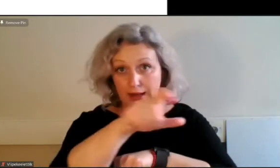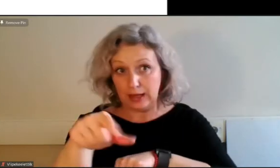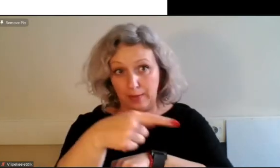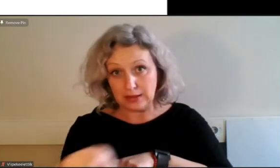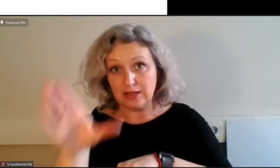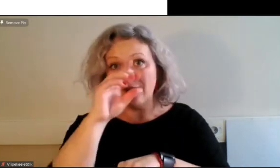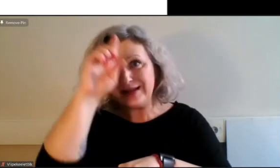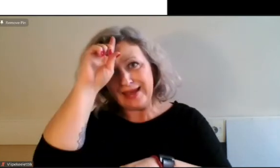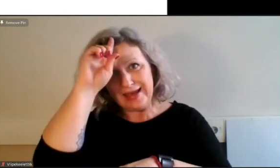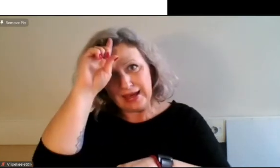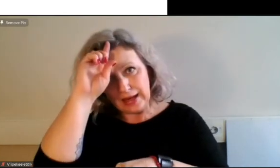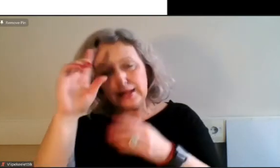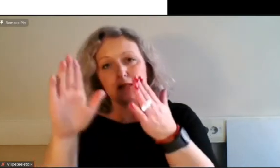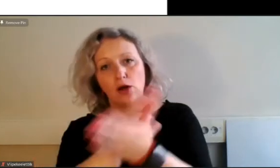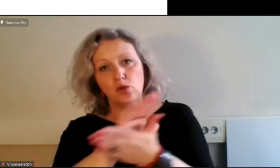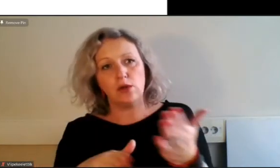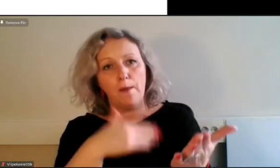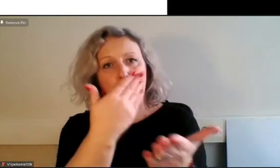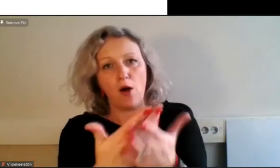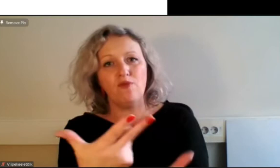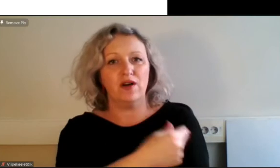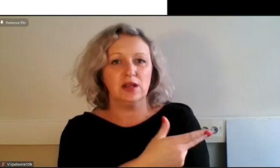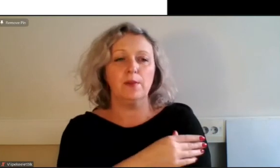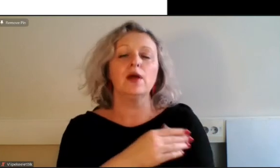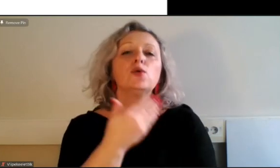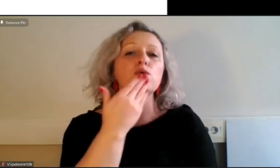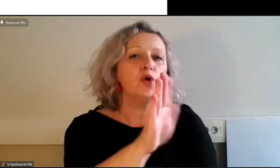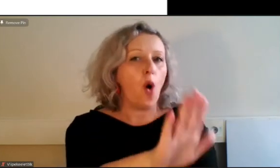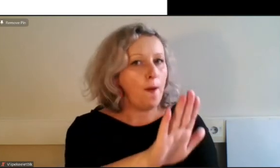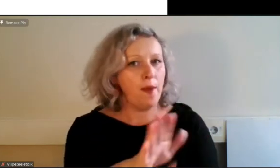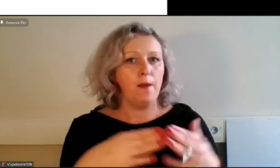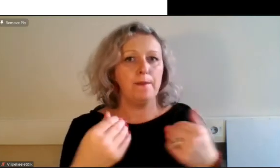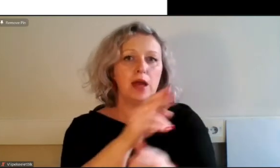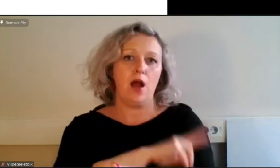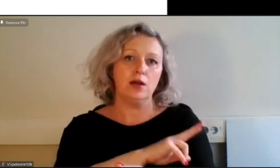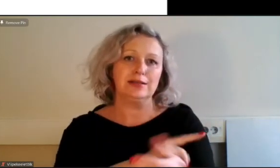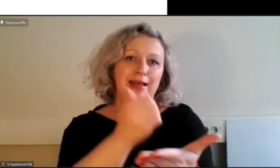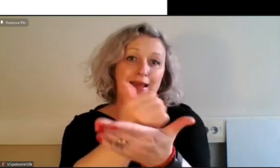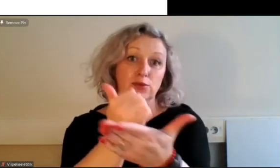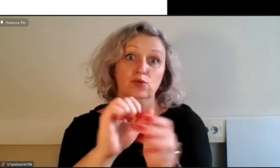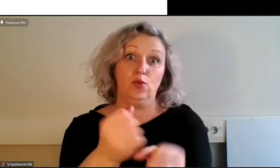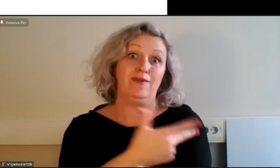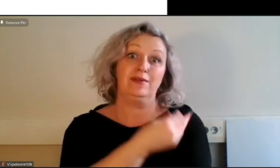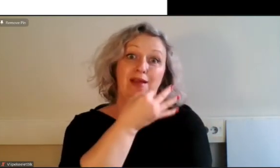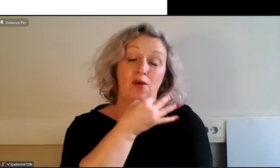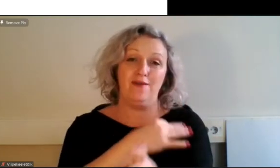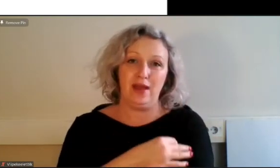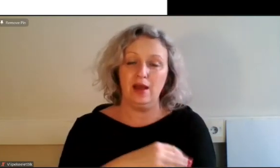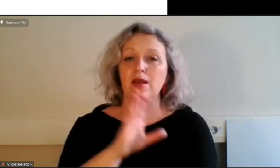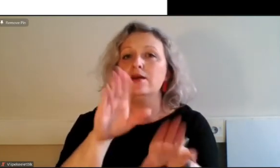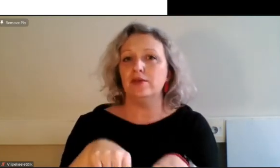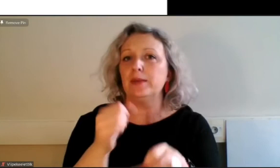Ja olengi lõpuni jõudnud, ehk siis Covid on täiesti ettearvamatu, väga salakaval ja